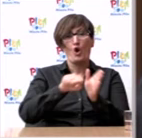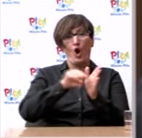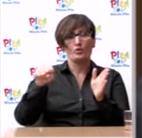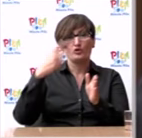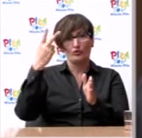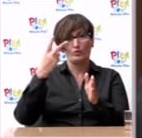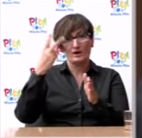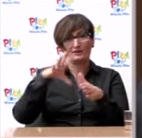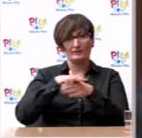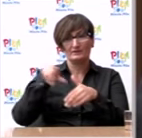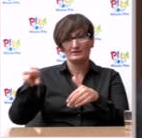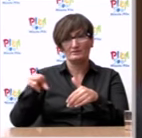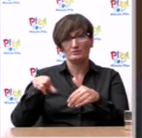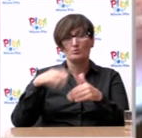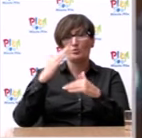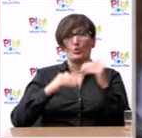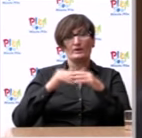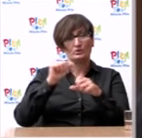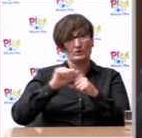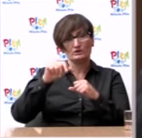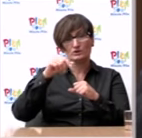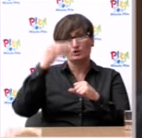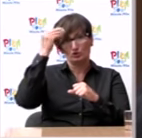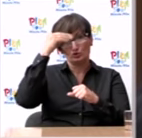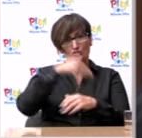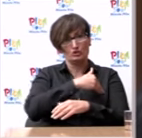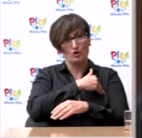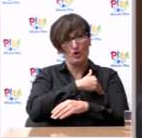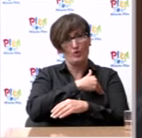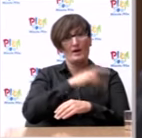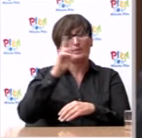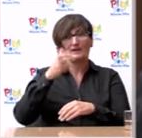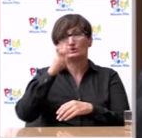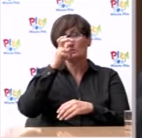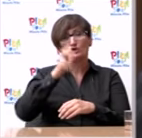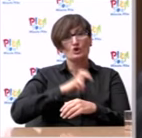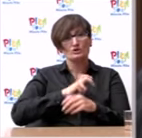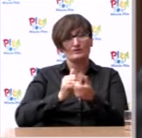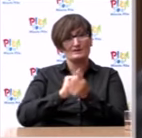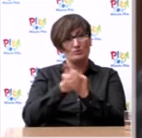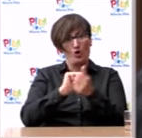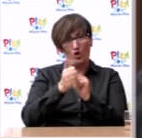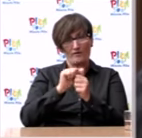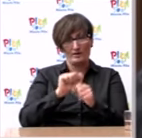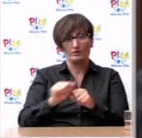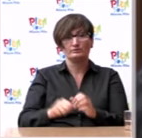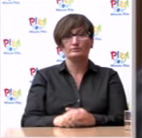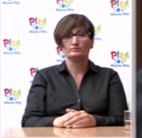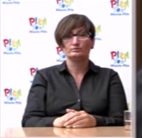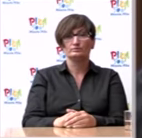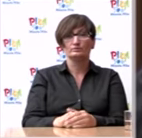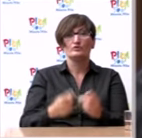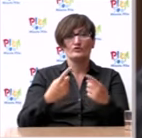w tym samym budynku mieszczą się 2 szkoły. Jest tam również Liceum Mistrzostwa Sportowego w piłce siatkowej w Pile. W związku z